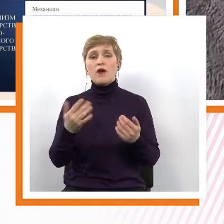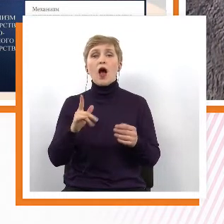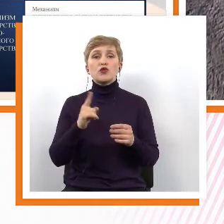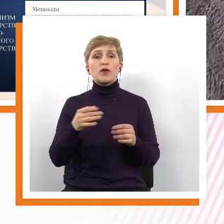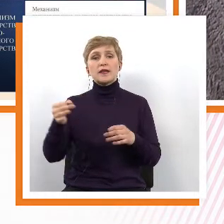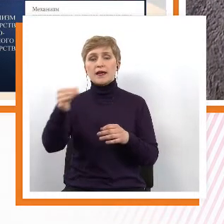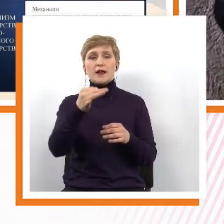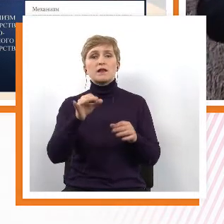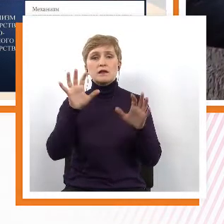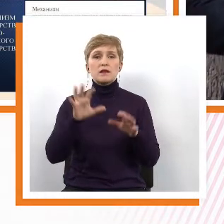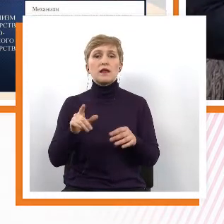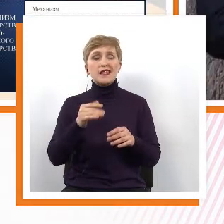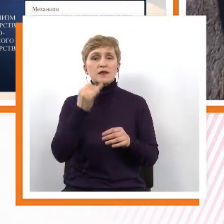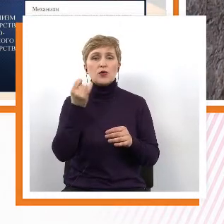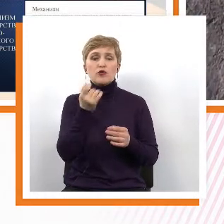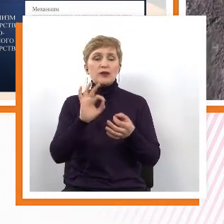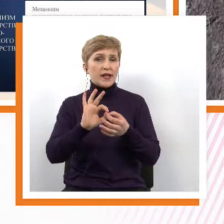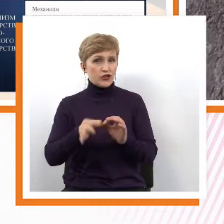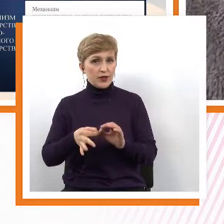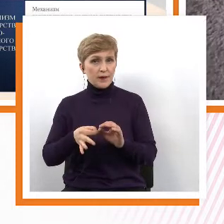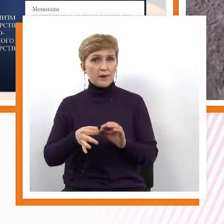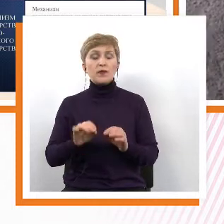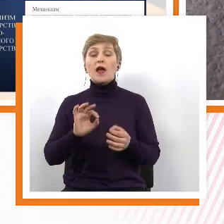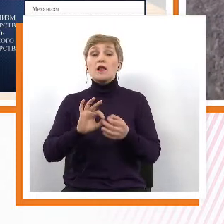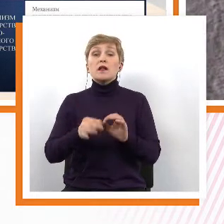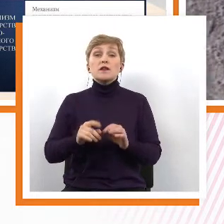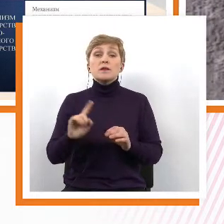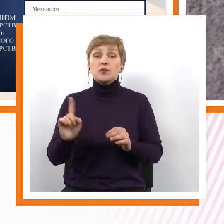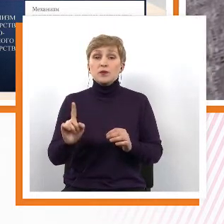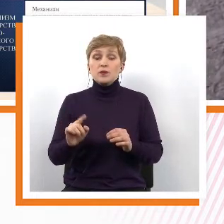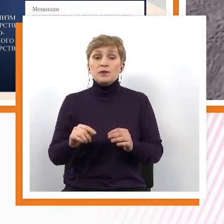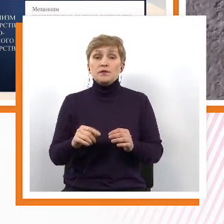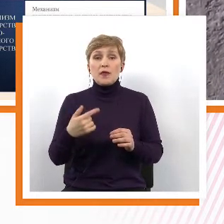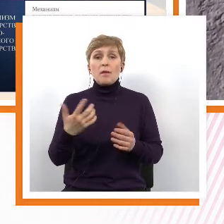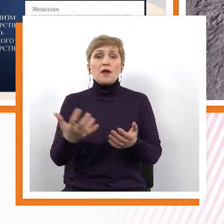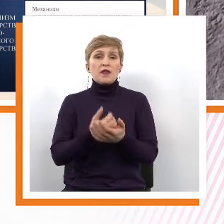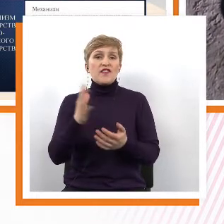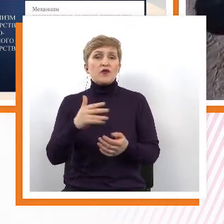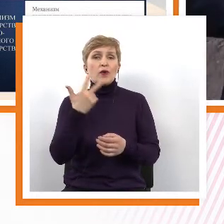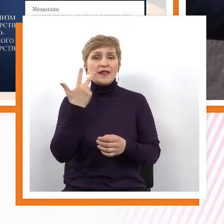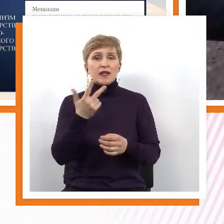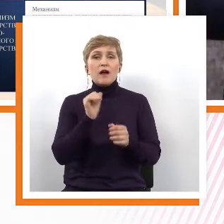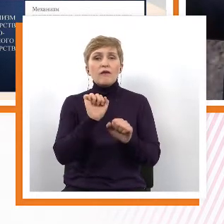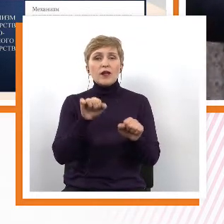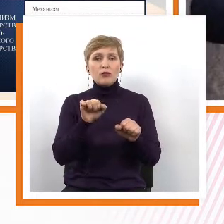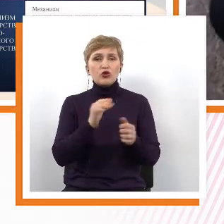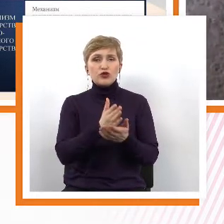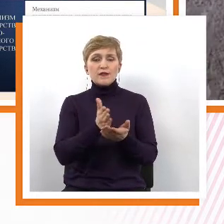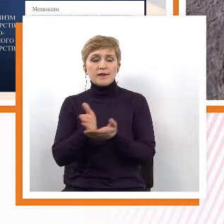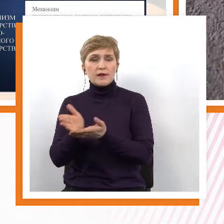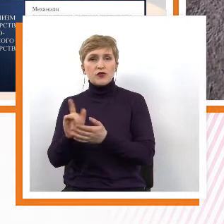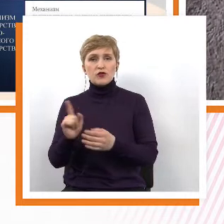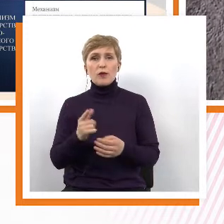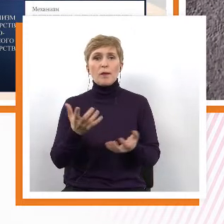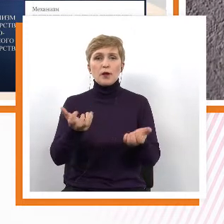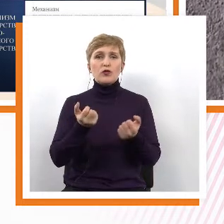тут история у нас немножко сложнее. И сложнее она в том, что мы нашли всего 3 возможности для того, чтобы